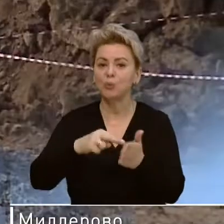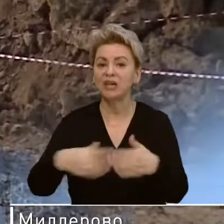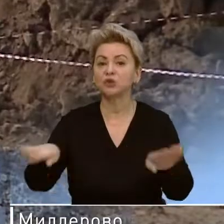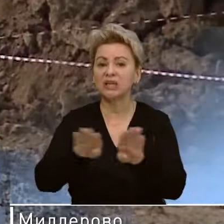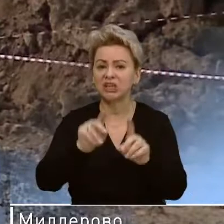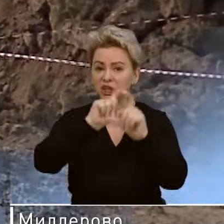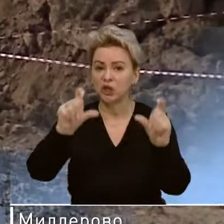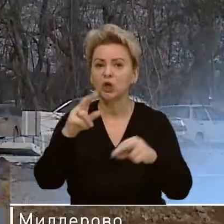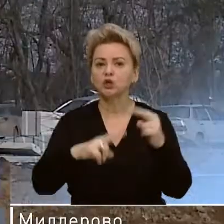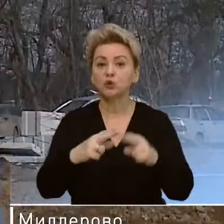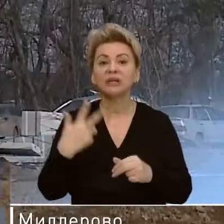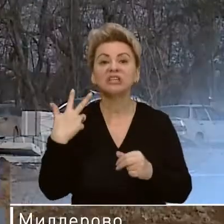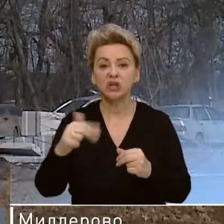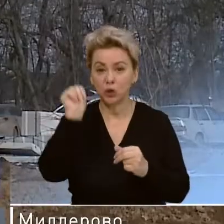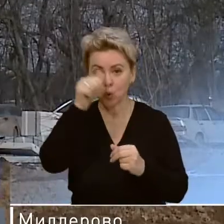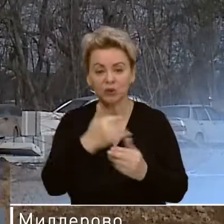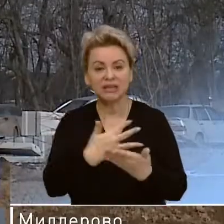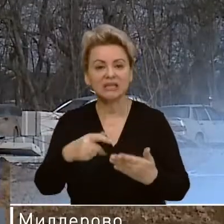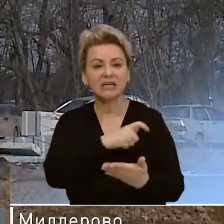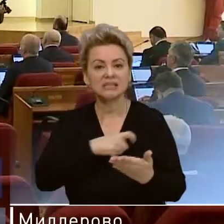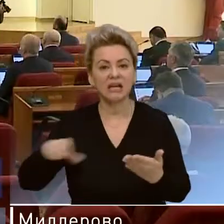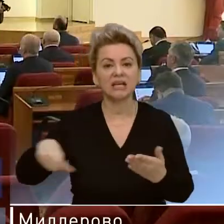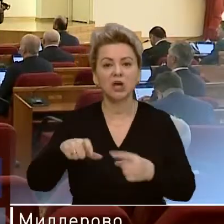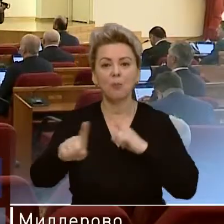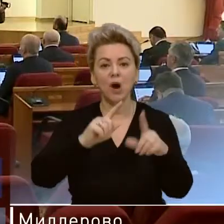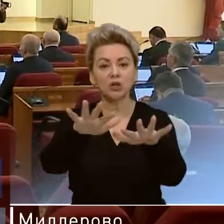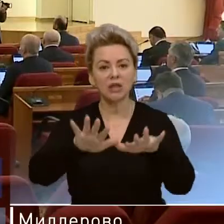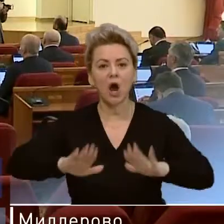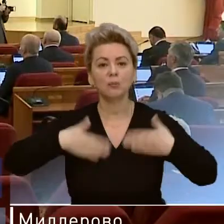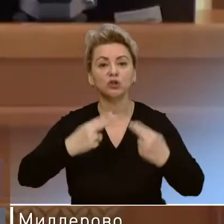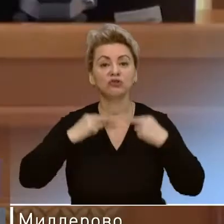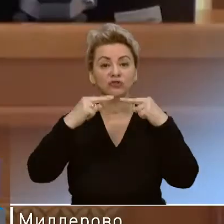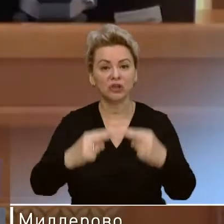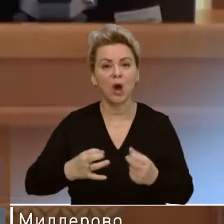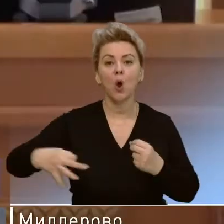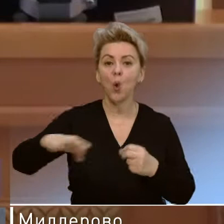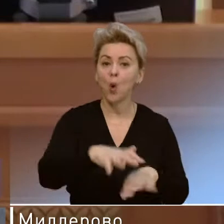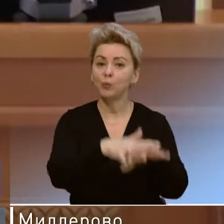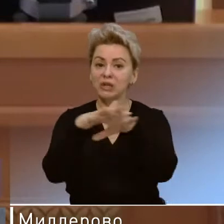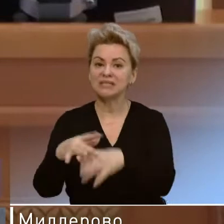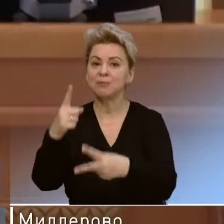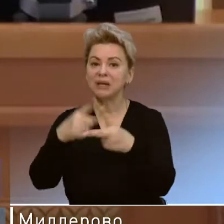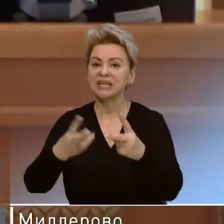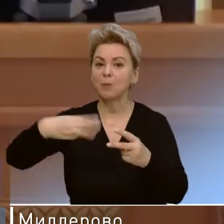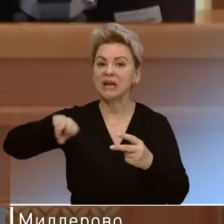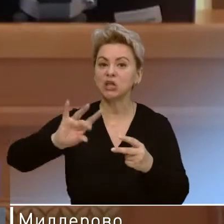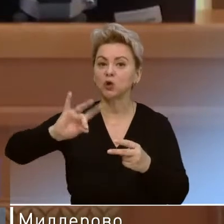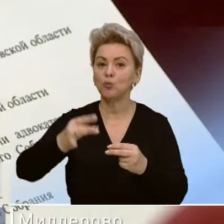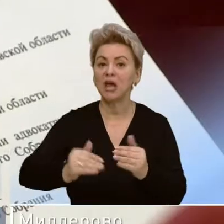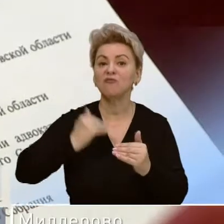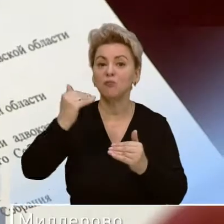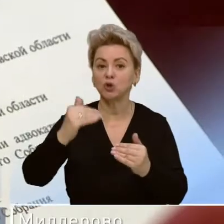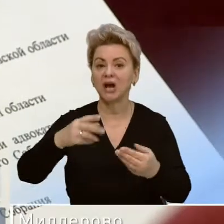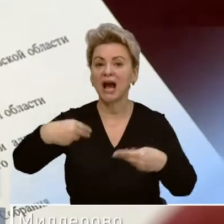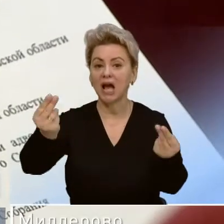такие объекты строят почти три. Несколько депутатов Донского парламента обращают внимание. Область выделяет 1,5 миллиарда рублей